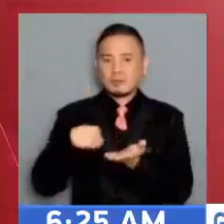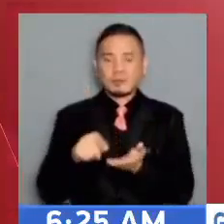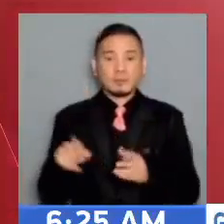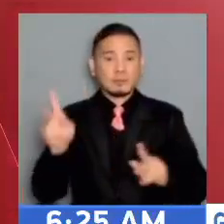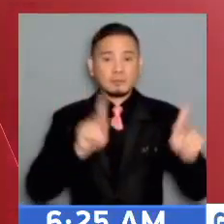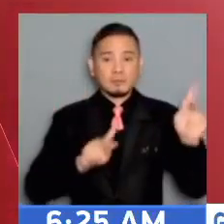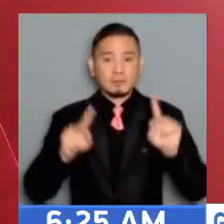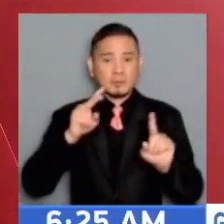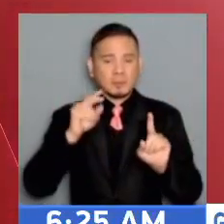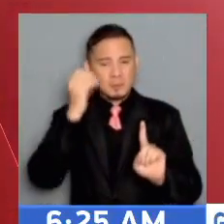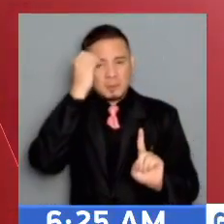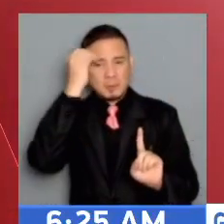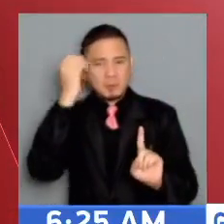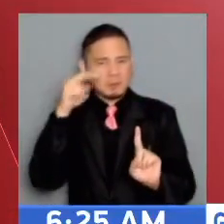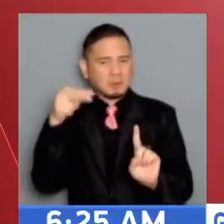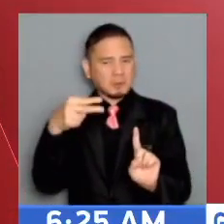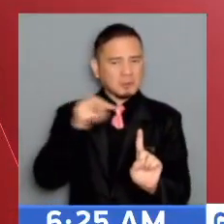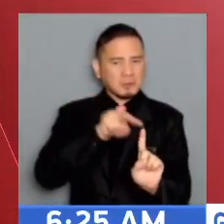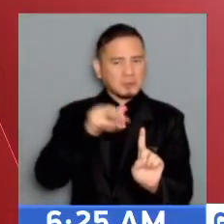Jonathan!